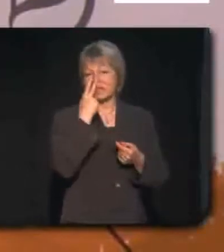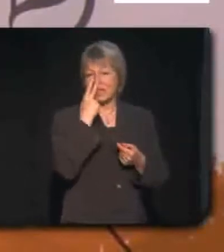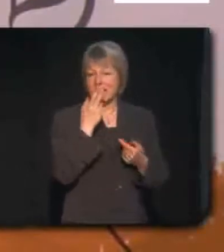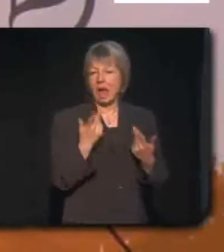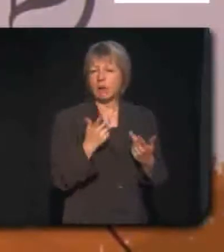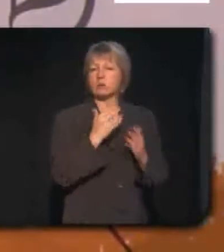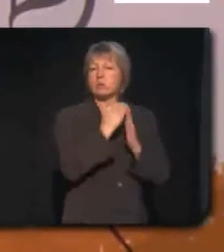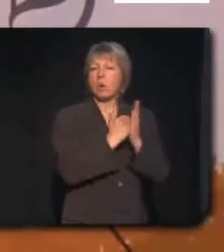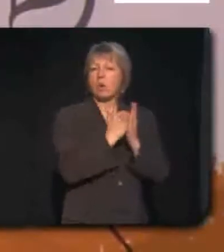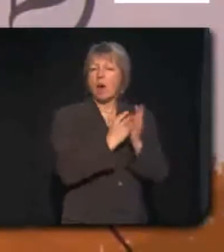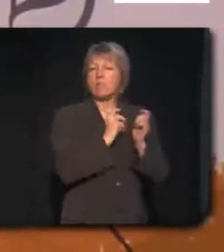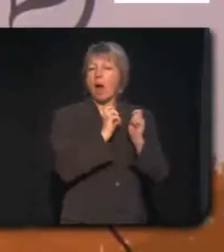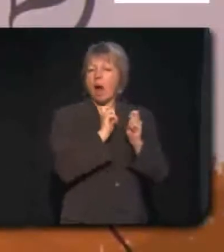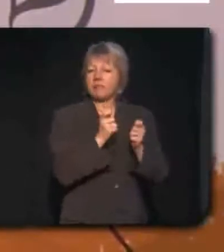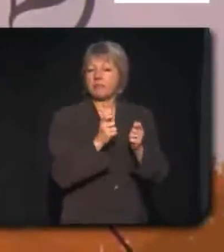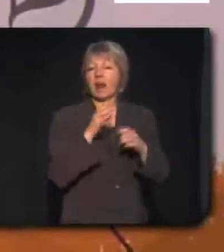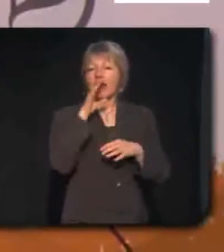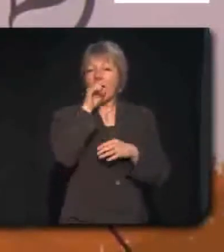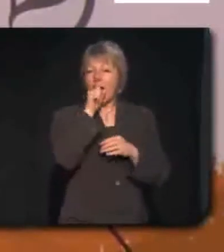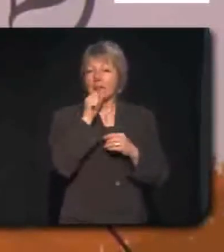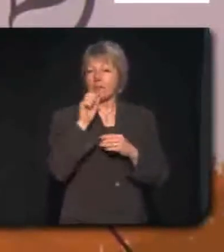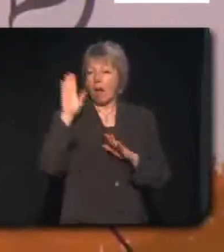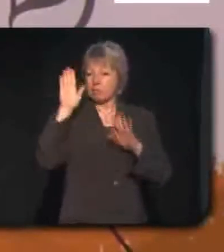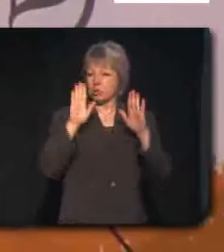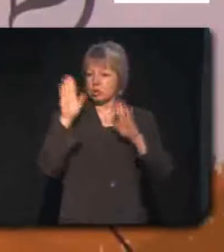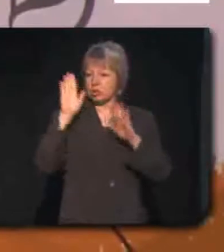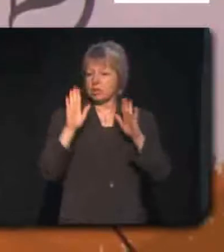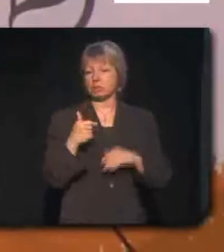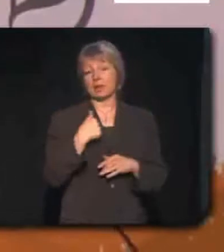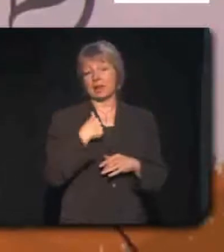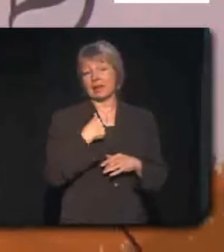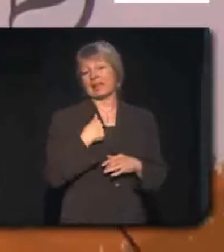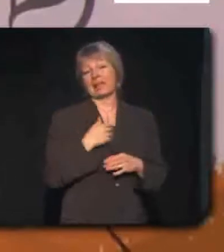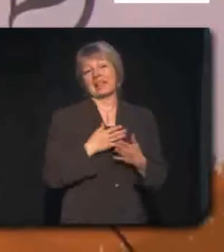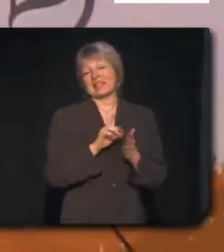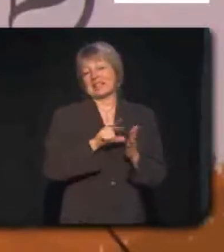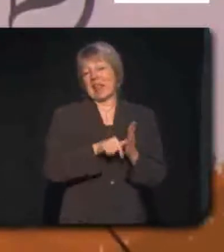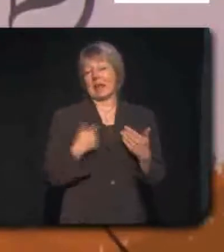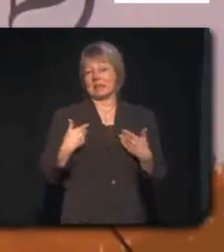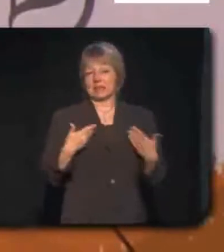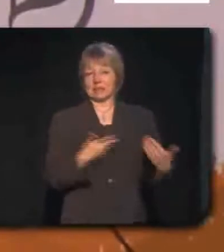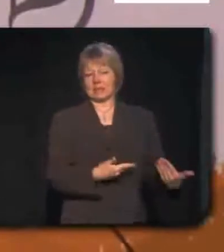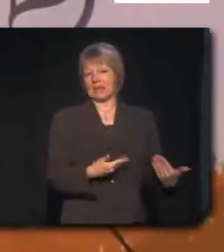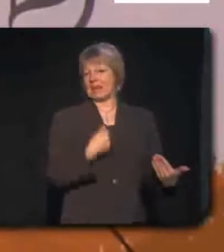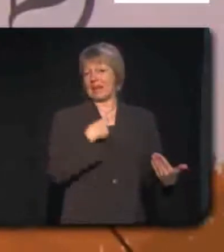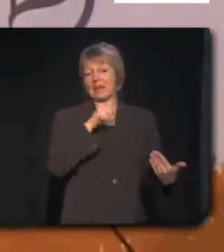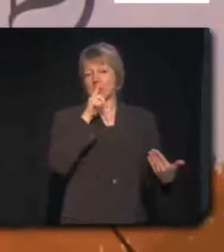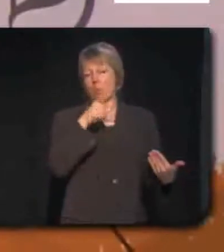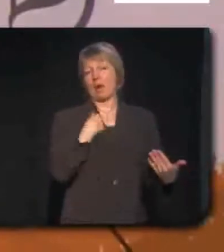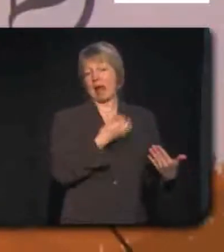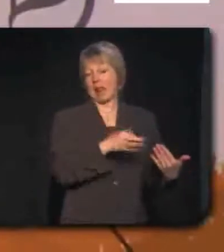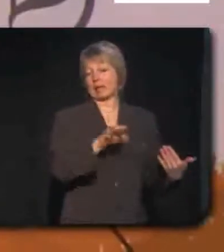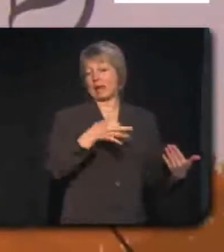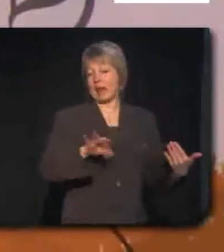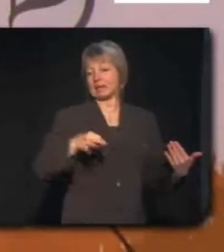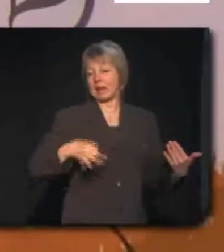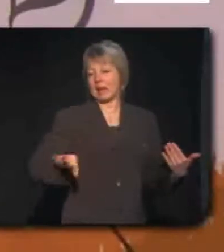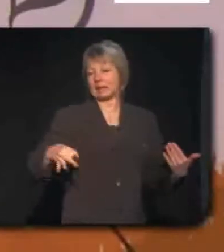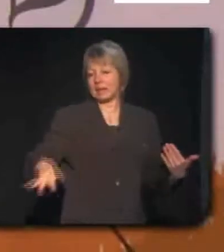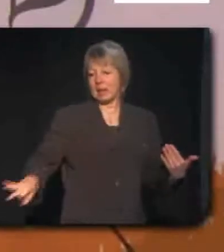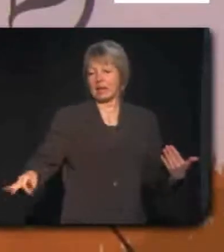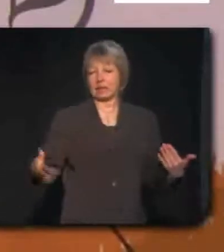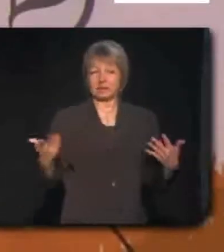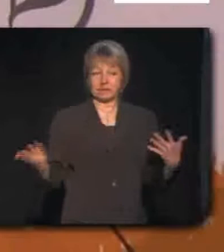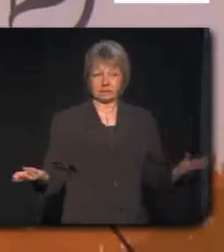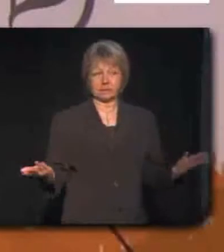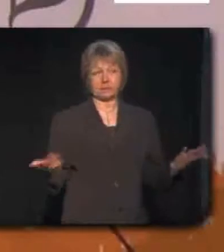bei programmanträgen ich bin hier ein Dienstleister für die Versammlung ich kann abarbeiten und ich werde